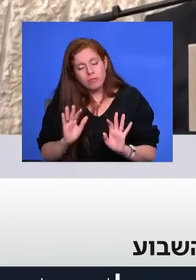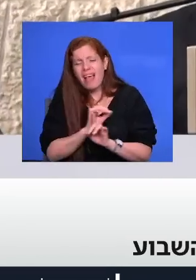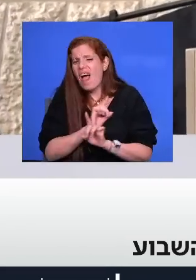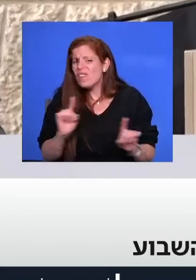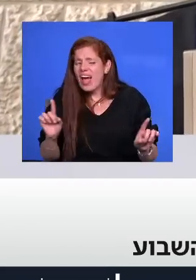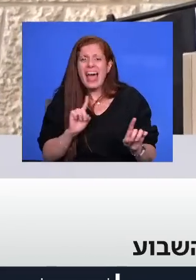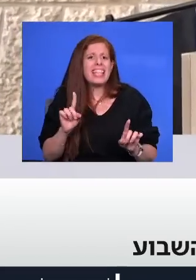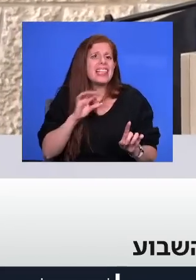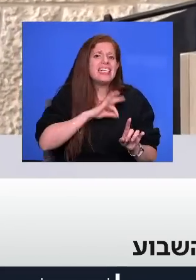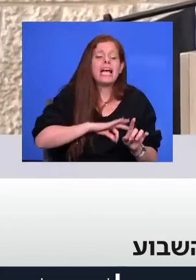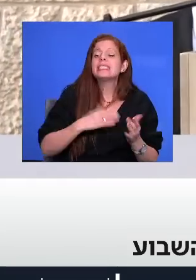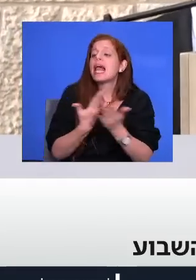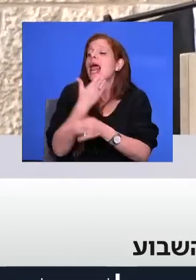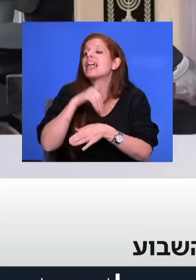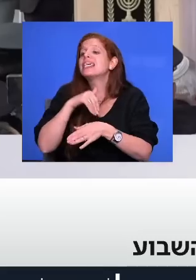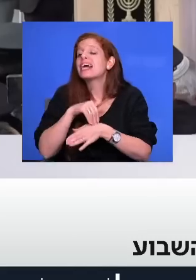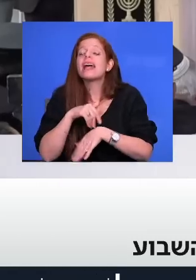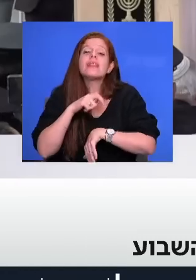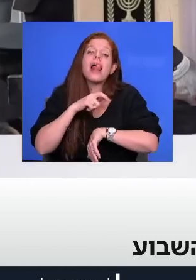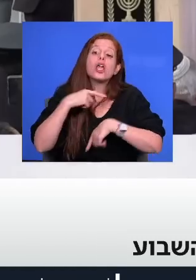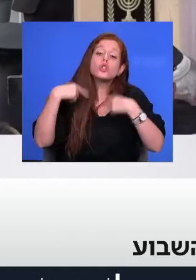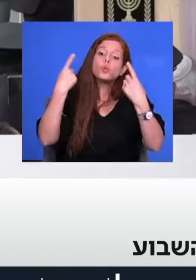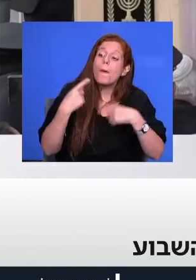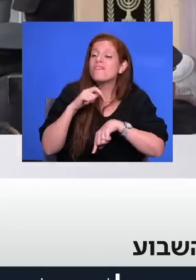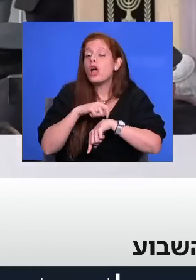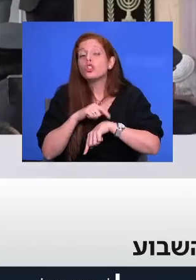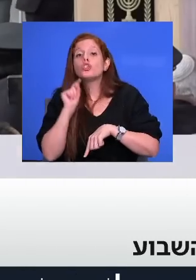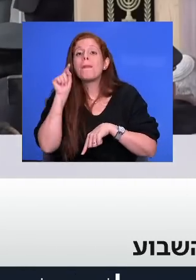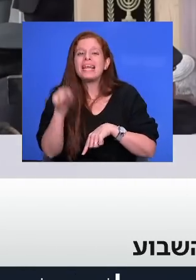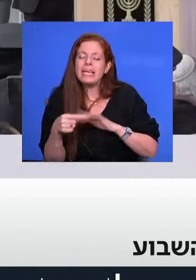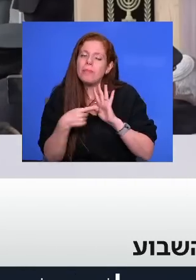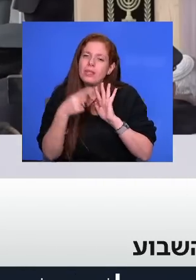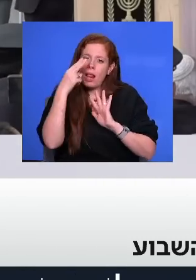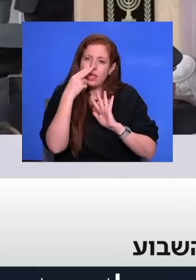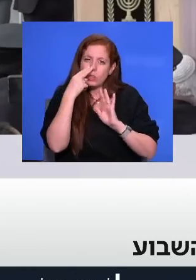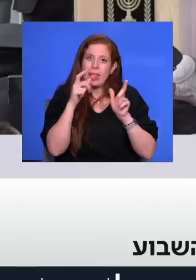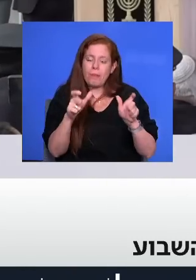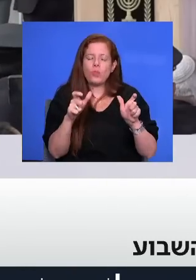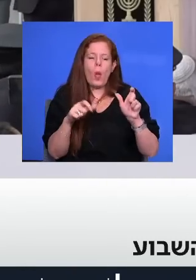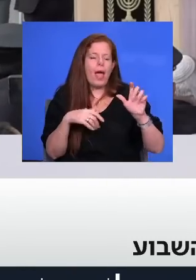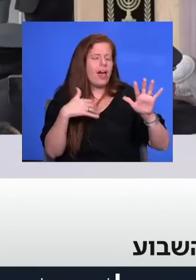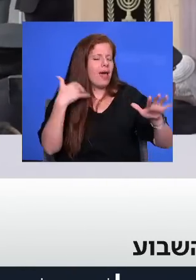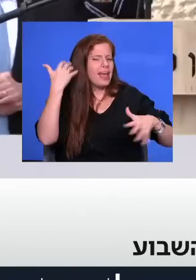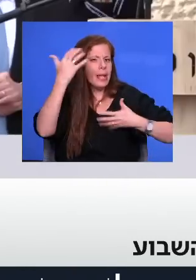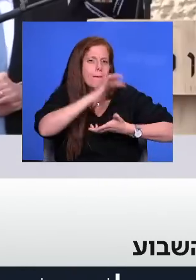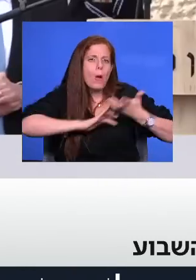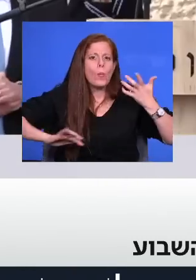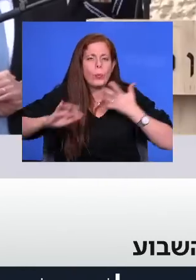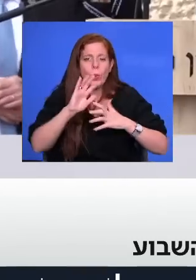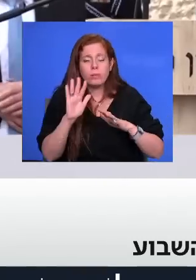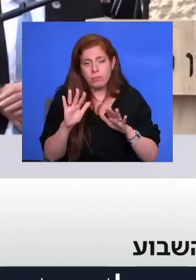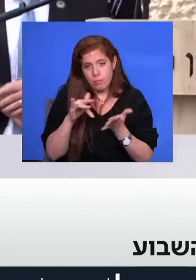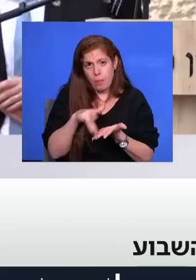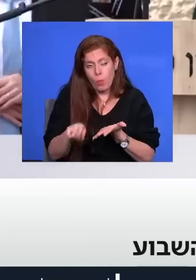לעדכן על מועד העלייה, היום והשעה, כדי לנסות ולמנוע התפרעויות במקום. מחר